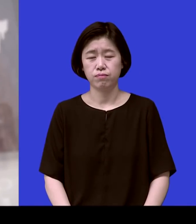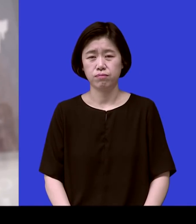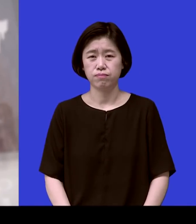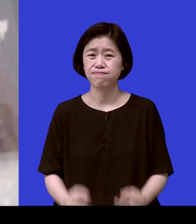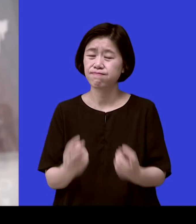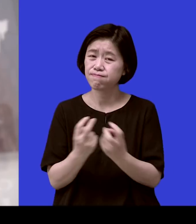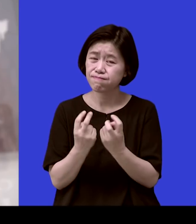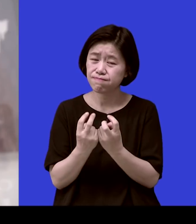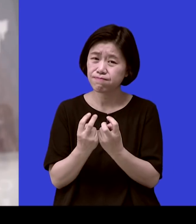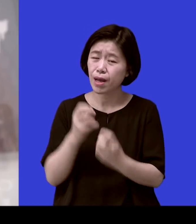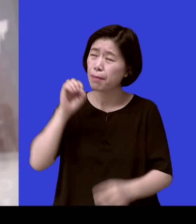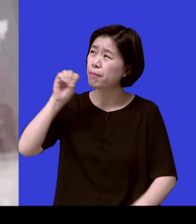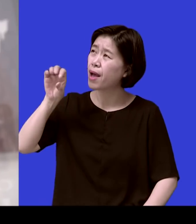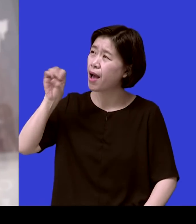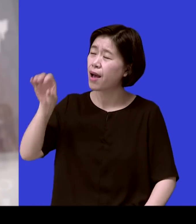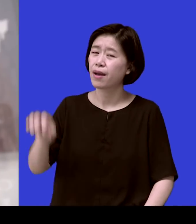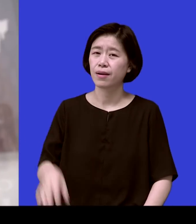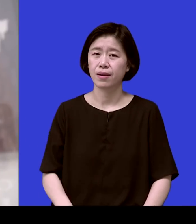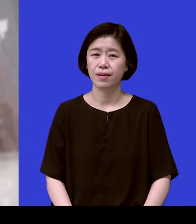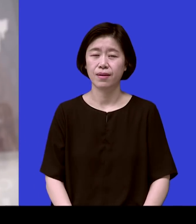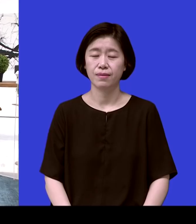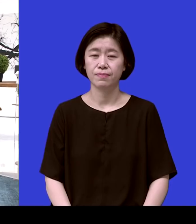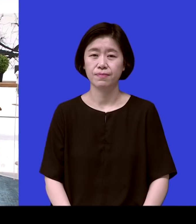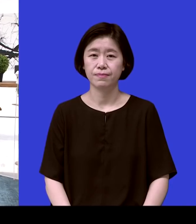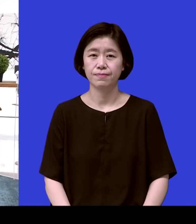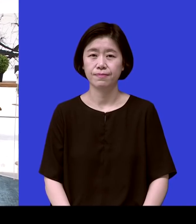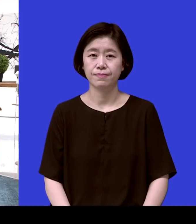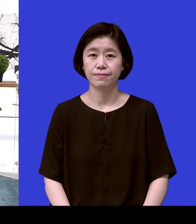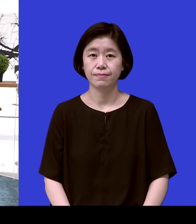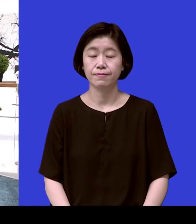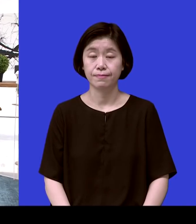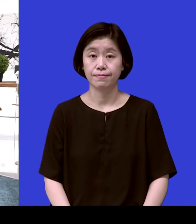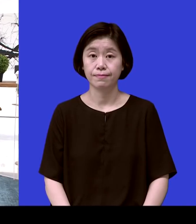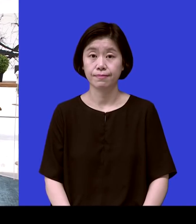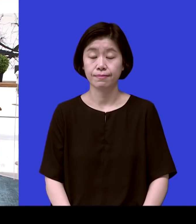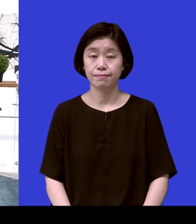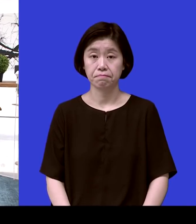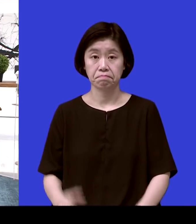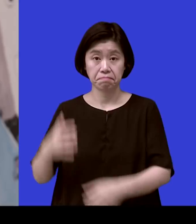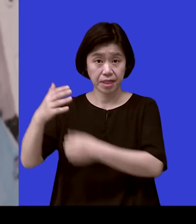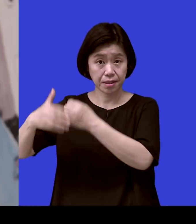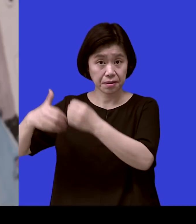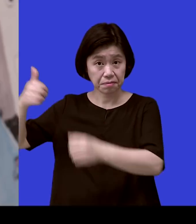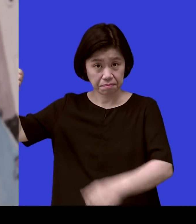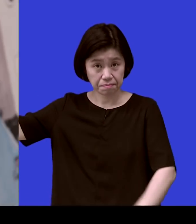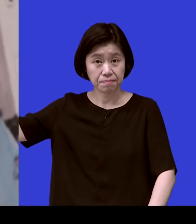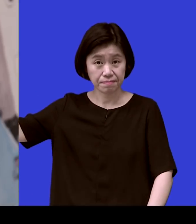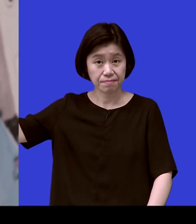이야기하고 있었어요. 그랬더니 하나님께서